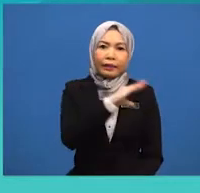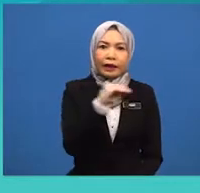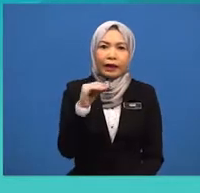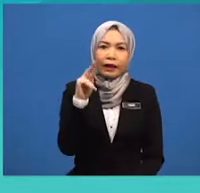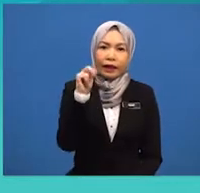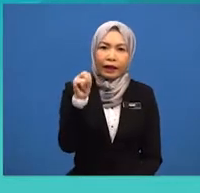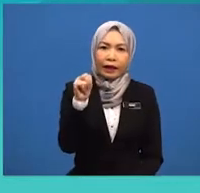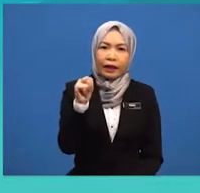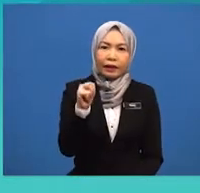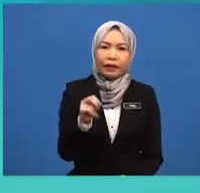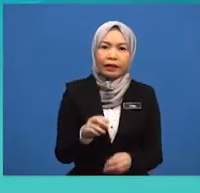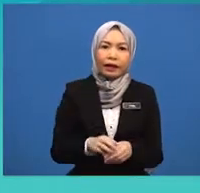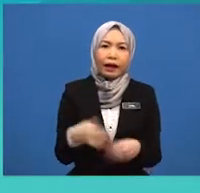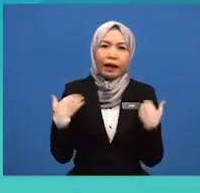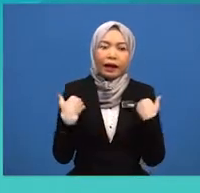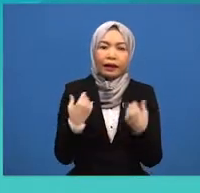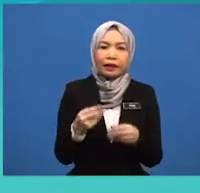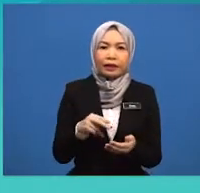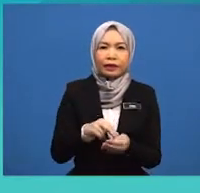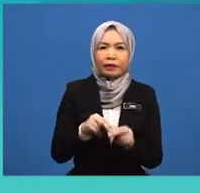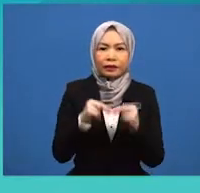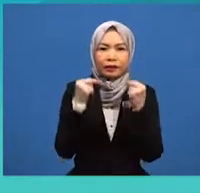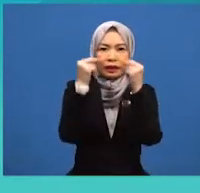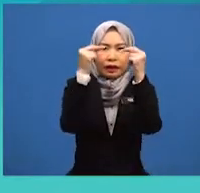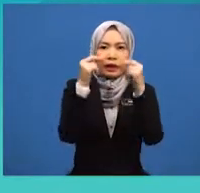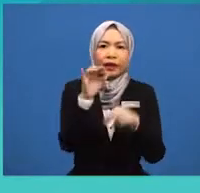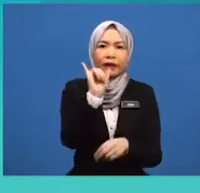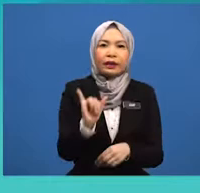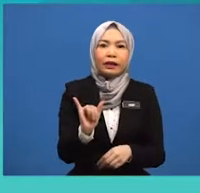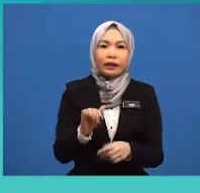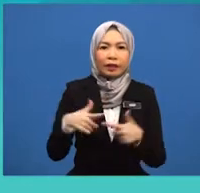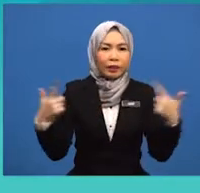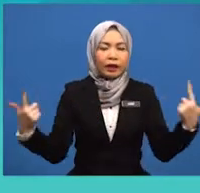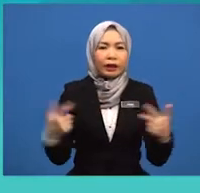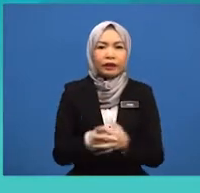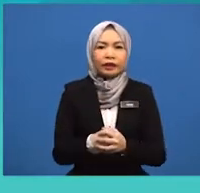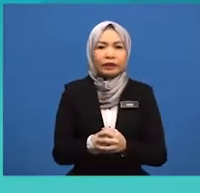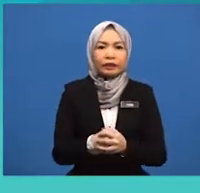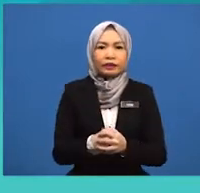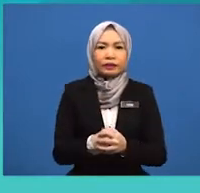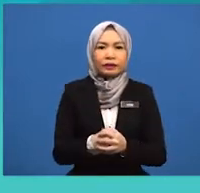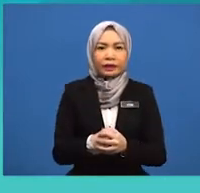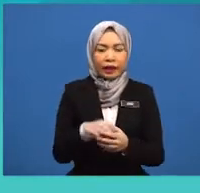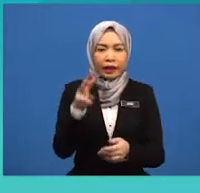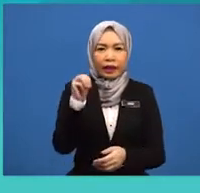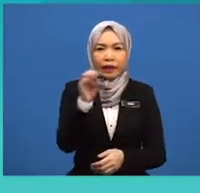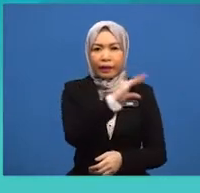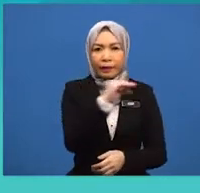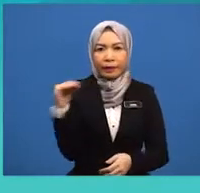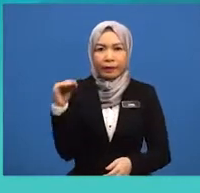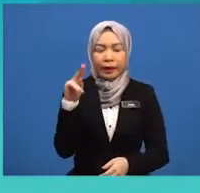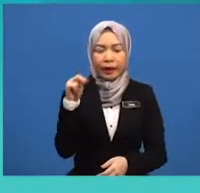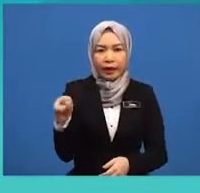mempunyai nilai yang berlainan. Bagaimana sekiranya M dan N